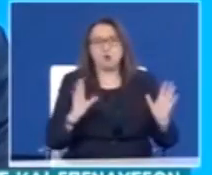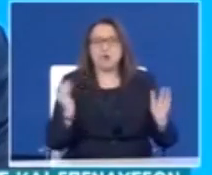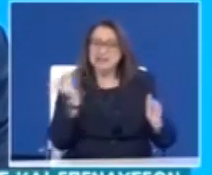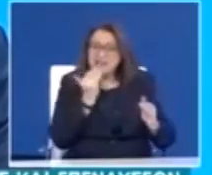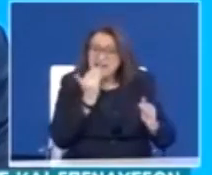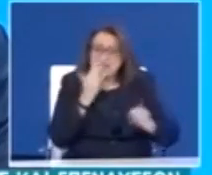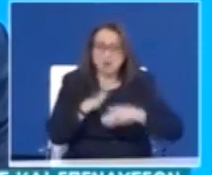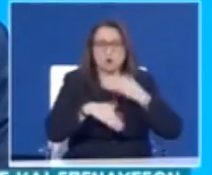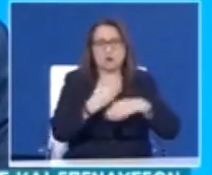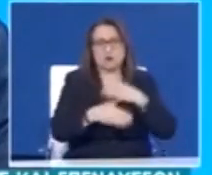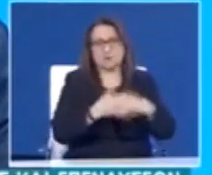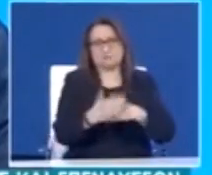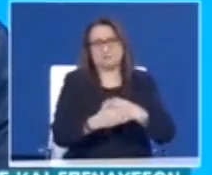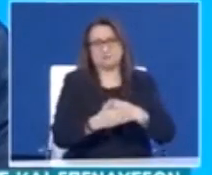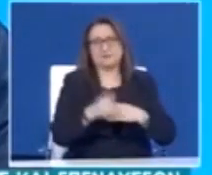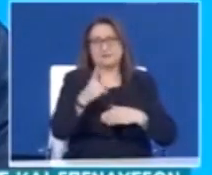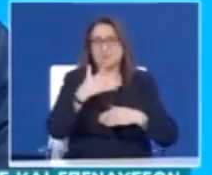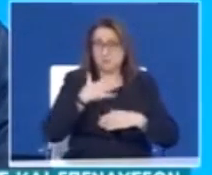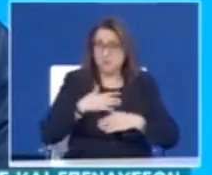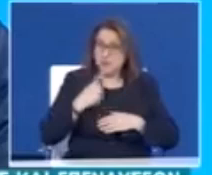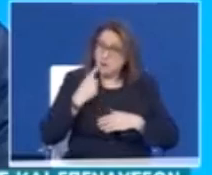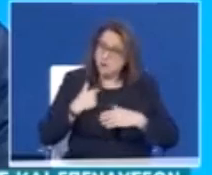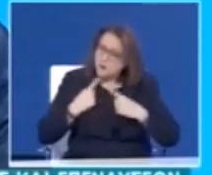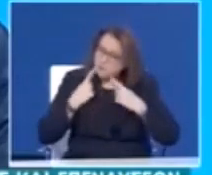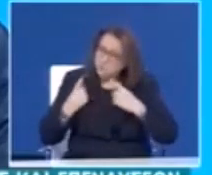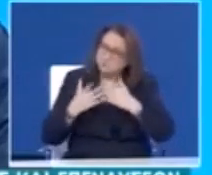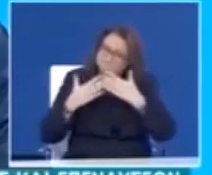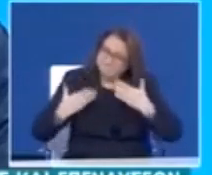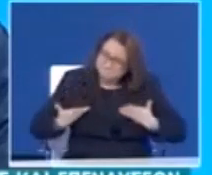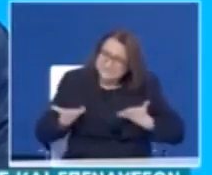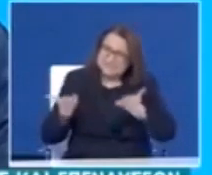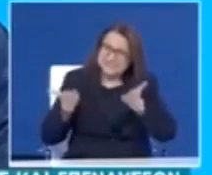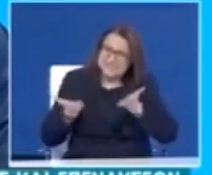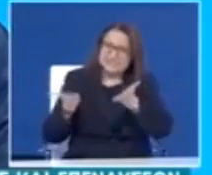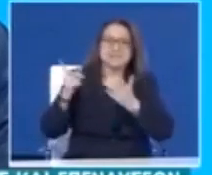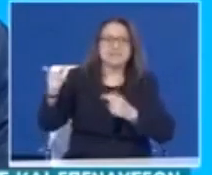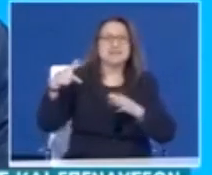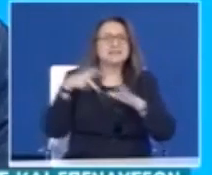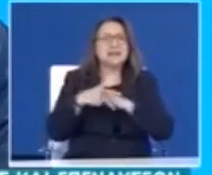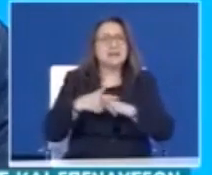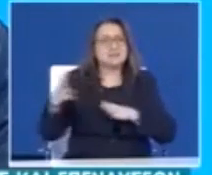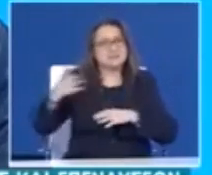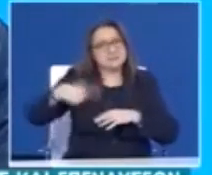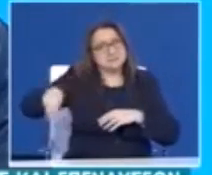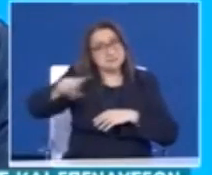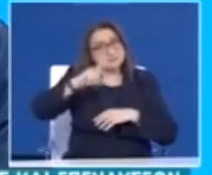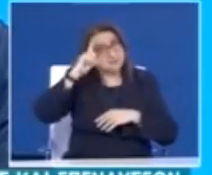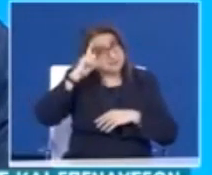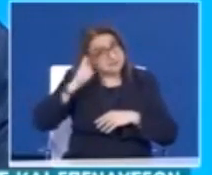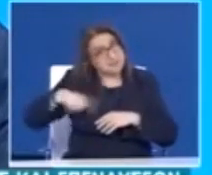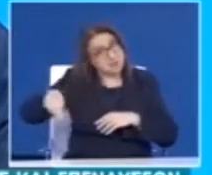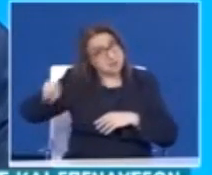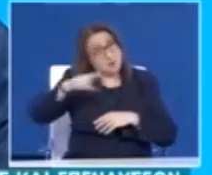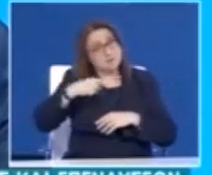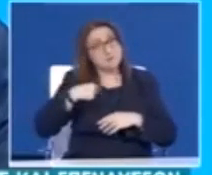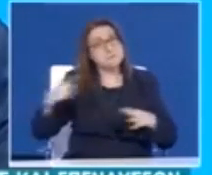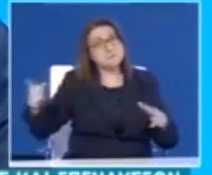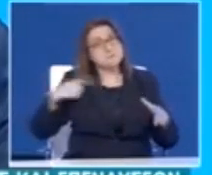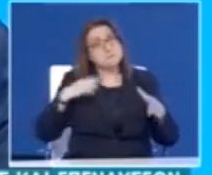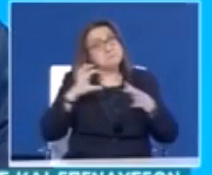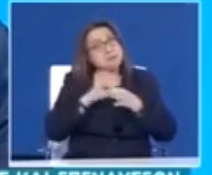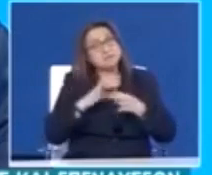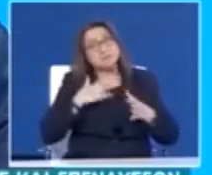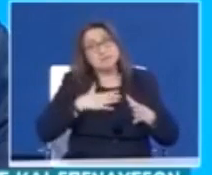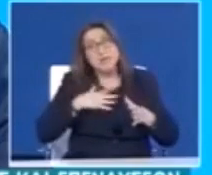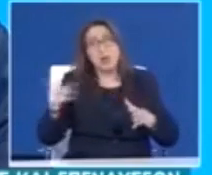γρήγορη. Θέλω λοιπόν να ενθαρρύνω όλα τα τραπεζικά στελέχη που ξέρω ότι μαζί με εμάς έχουν την ίδια αγωνία να μείνουν